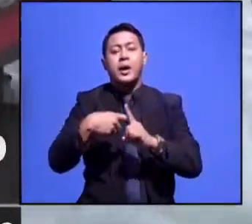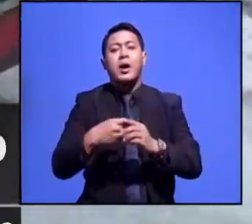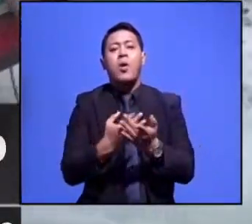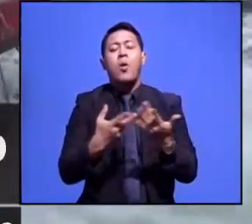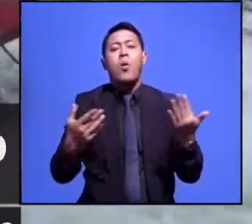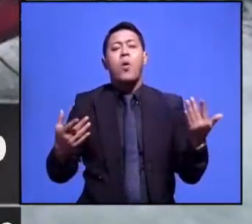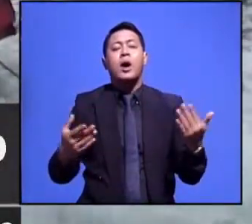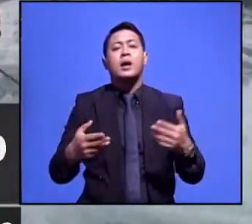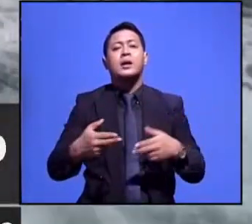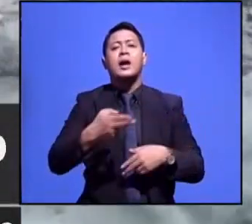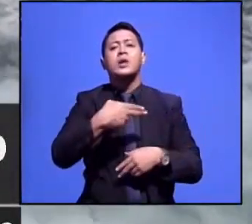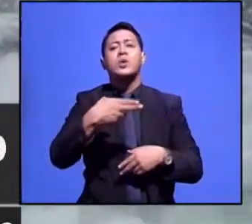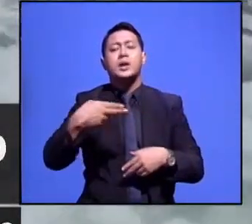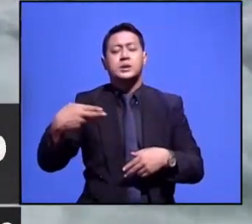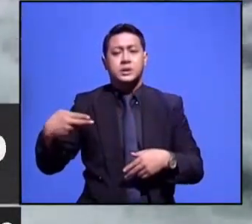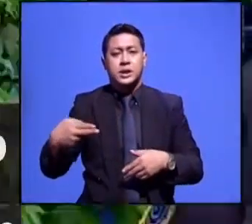warga negara Indonesia.